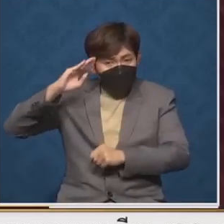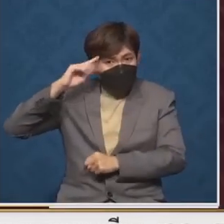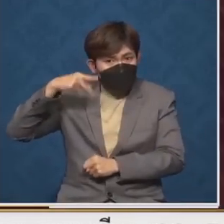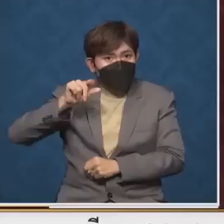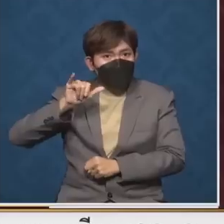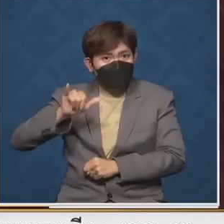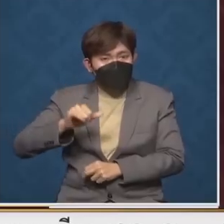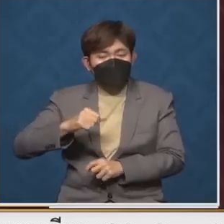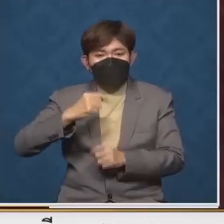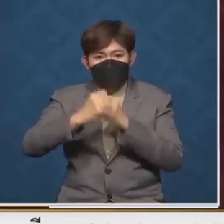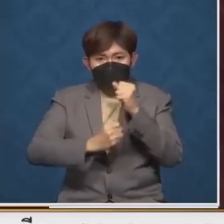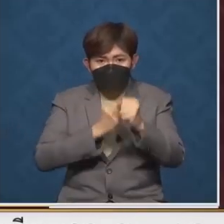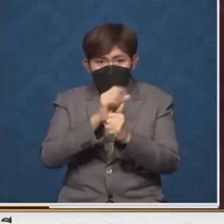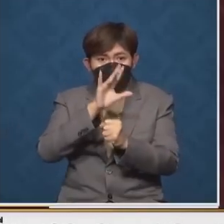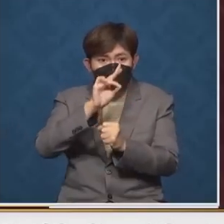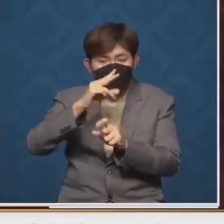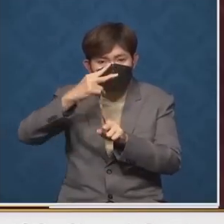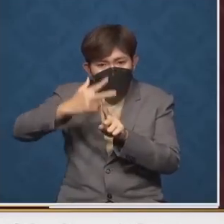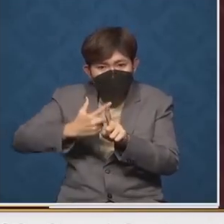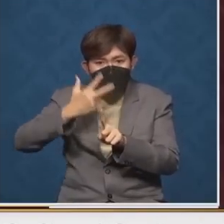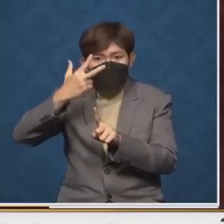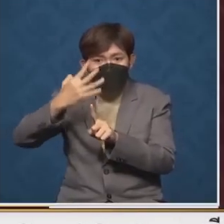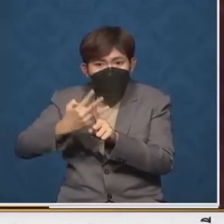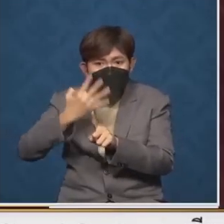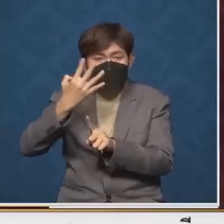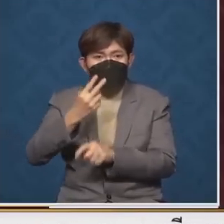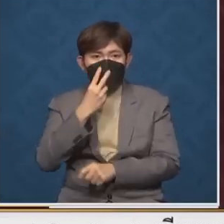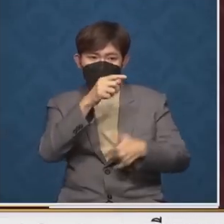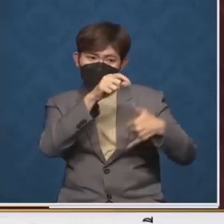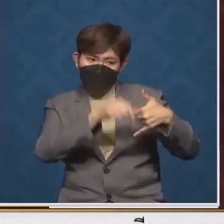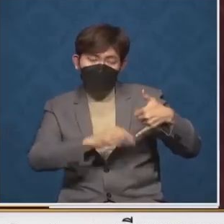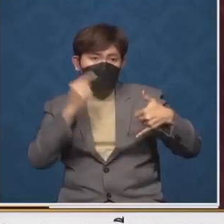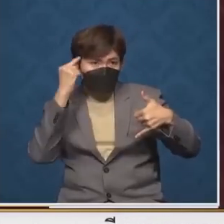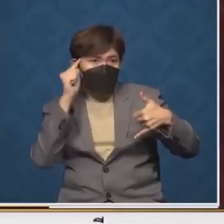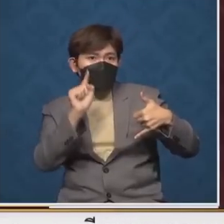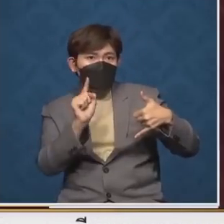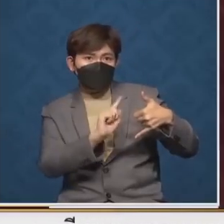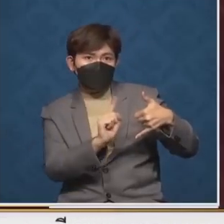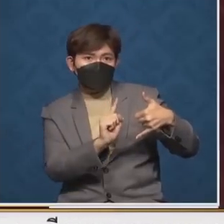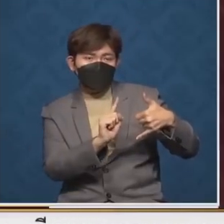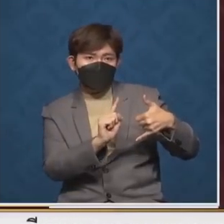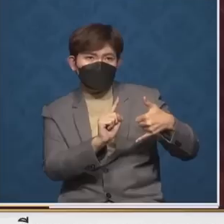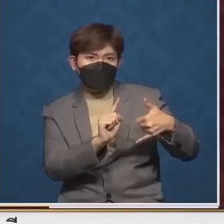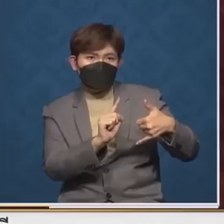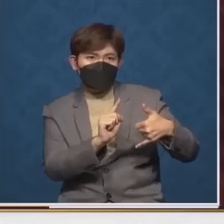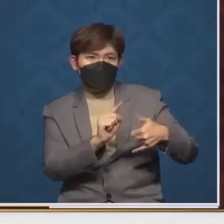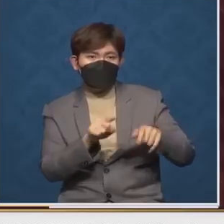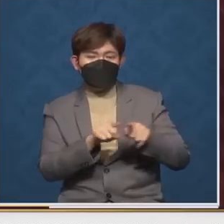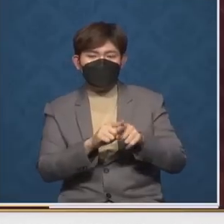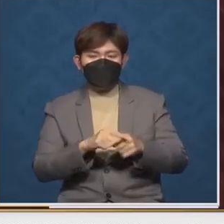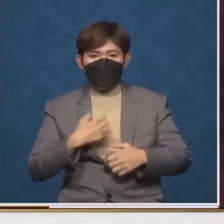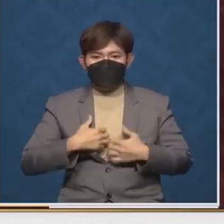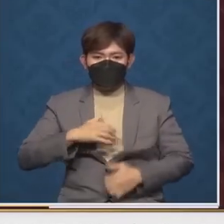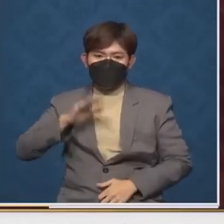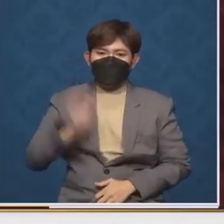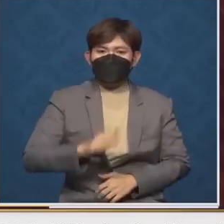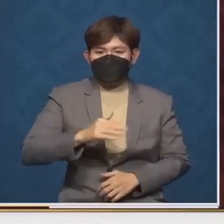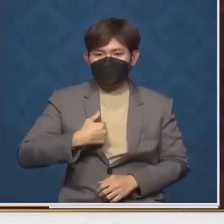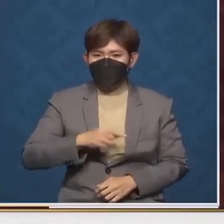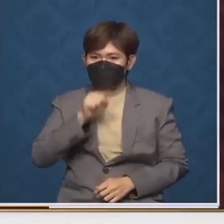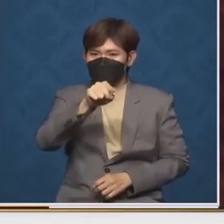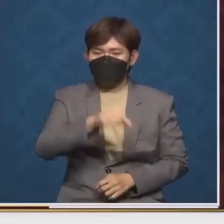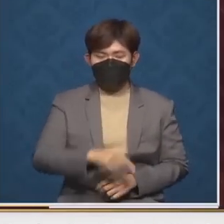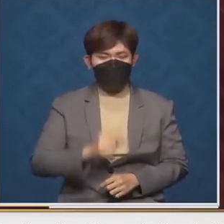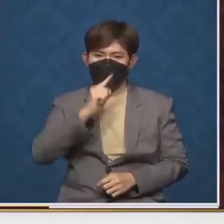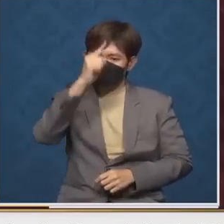เดือน จะ 4 เดือน 7 ปี จะครึ่งท่ดูบุเคเขาออกไหมฮะอะไร เดีเขาตบโต๊ เขาชี้หน้า เขาด่าเปรี้ยง